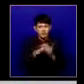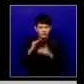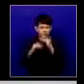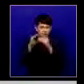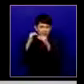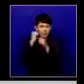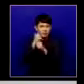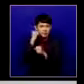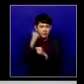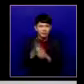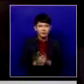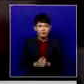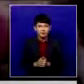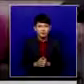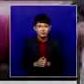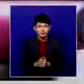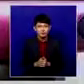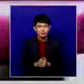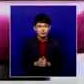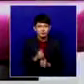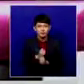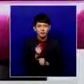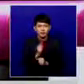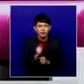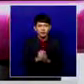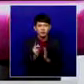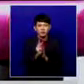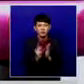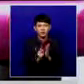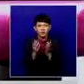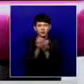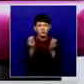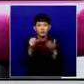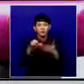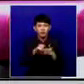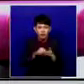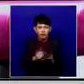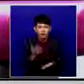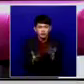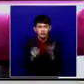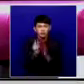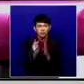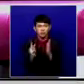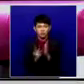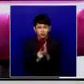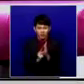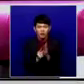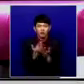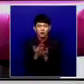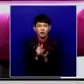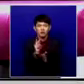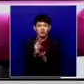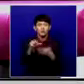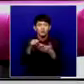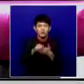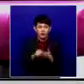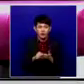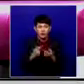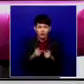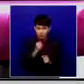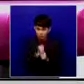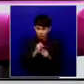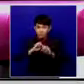ได้จะต้องแก้รัฐธรรมนูญหรือจะต้องแก้กฎหมายจะต้องแก้เพดานเงินกู้แต่ทำอย่างโปร่งใสนะ